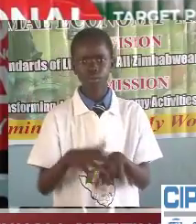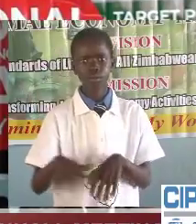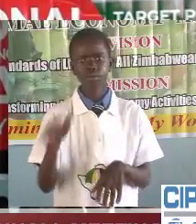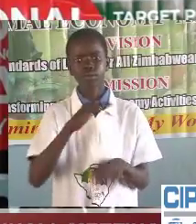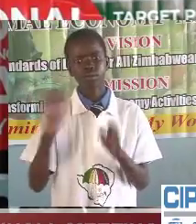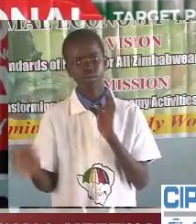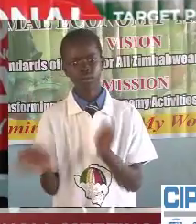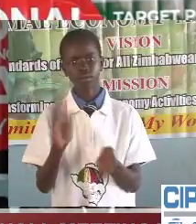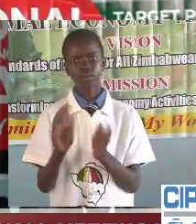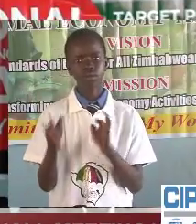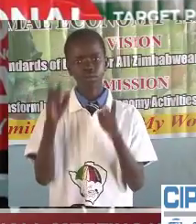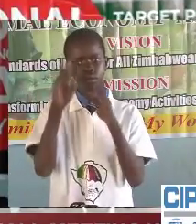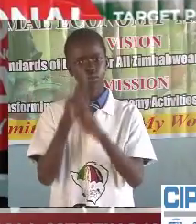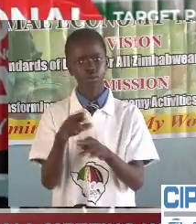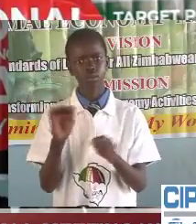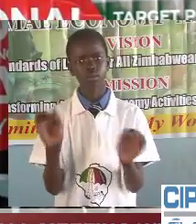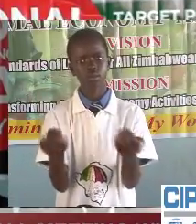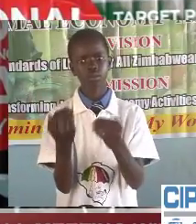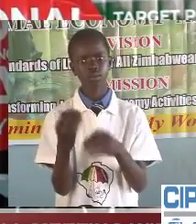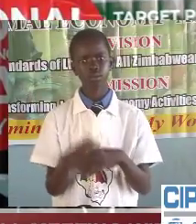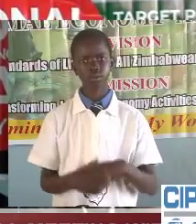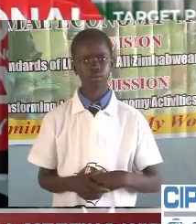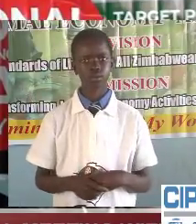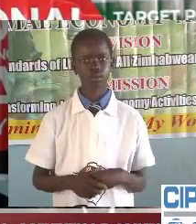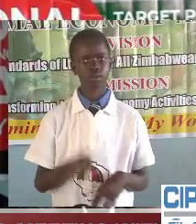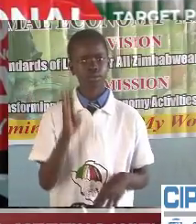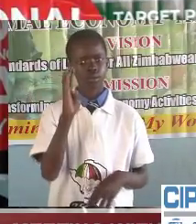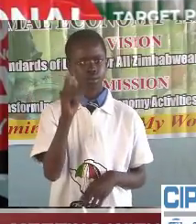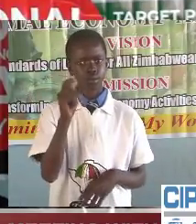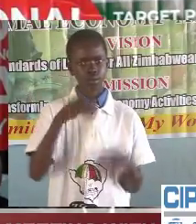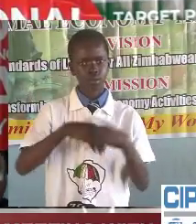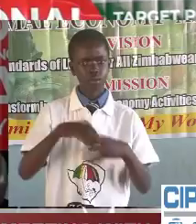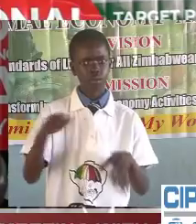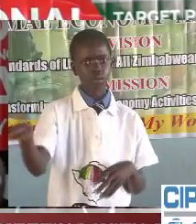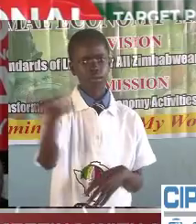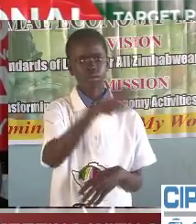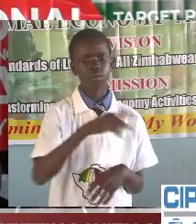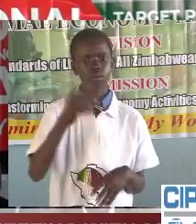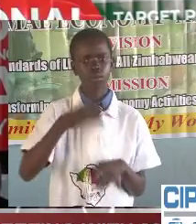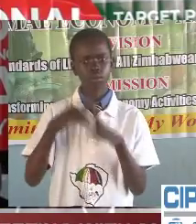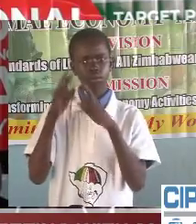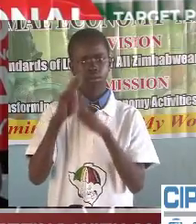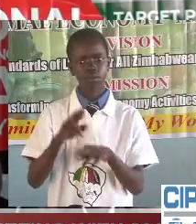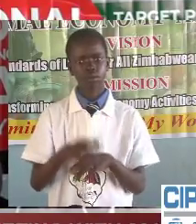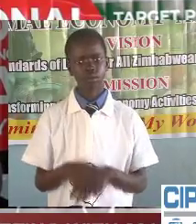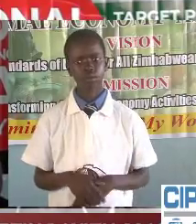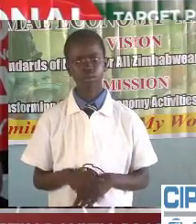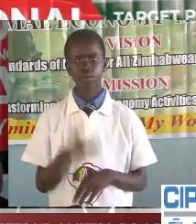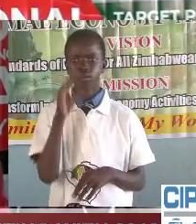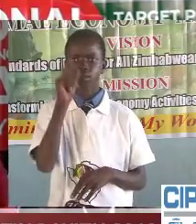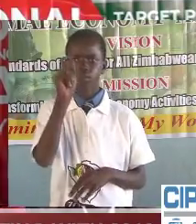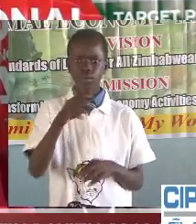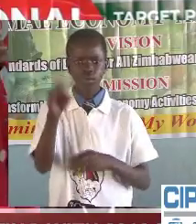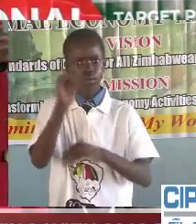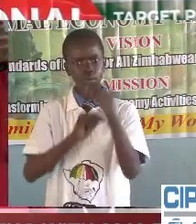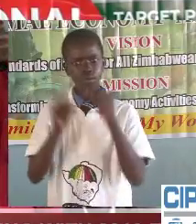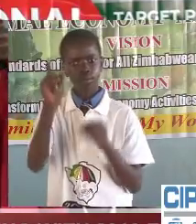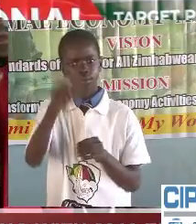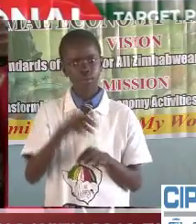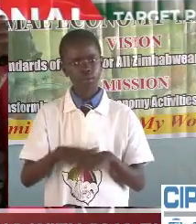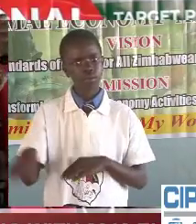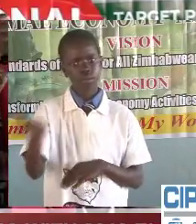any manner, but who are criminalized in every manner. Ngangisithi izinto kumele